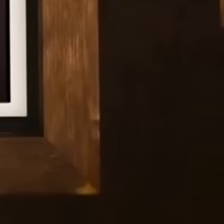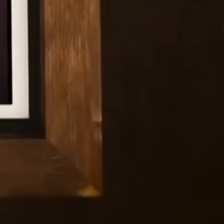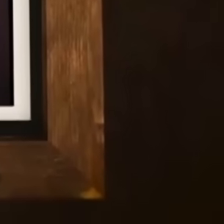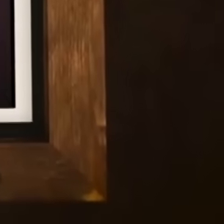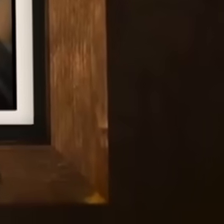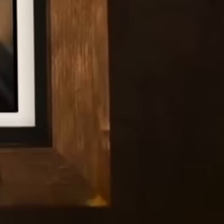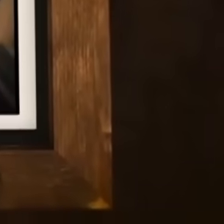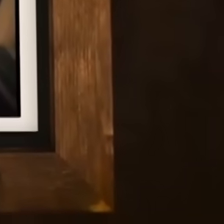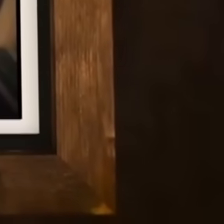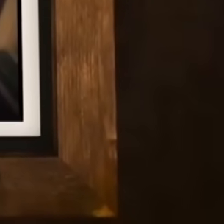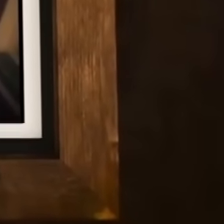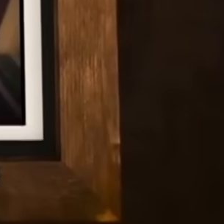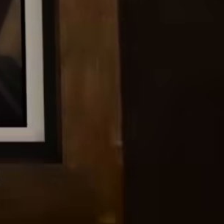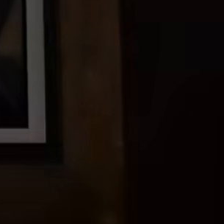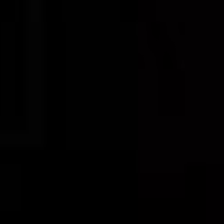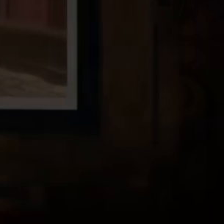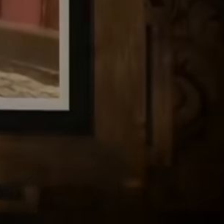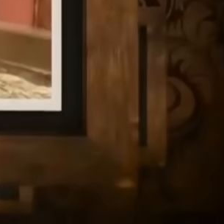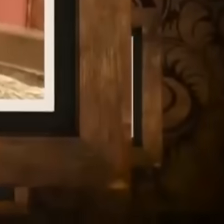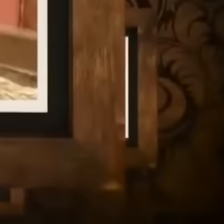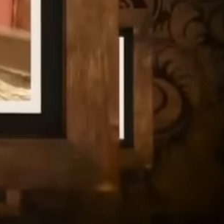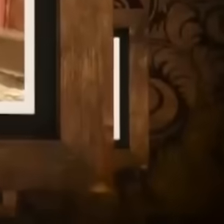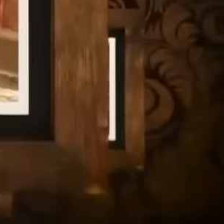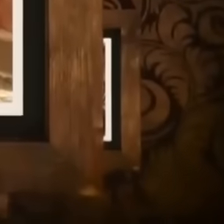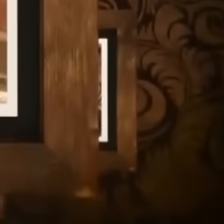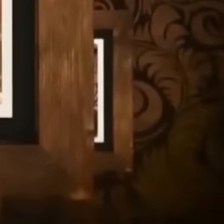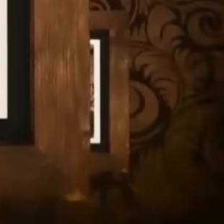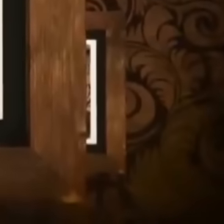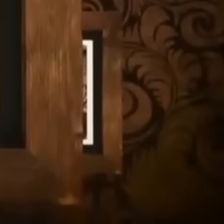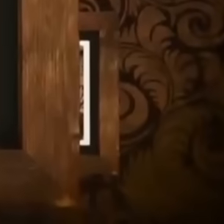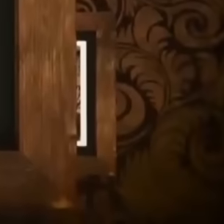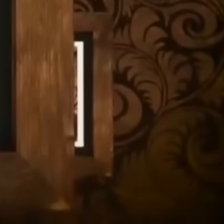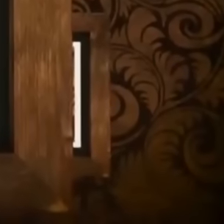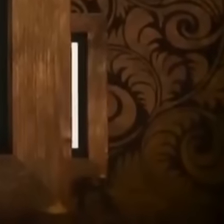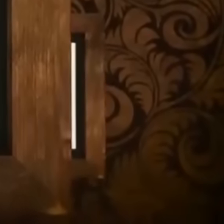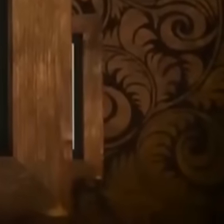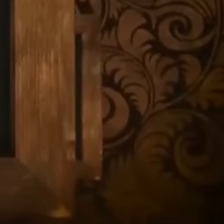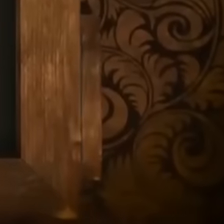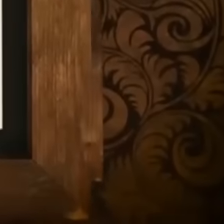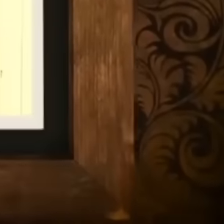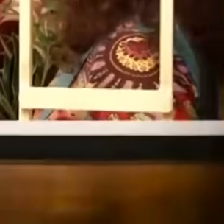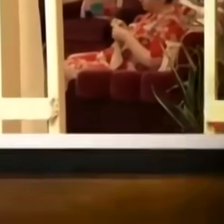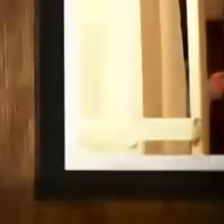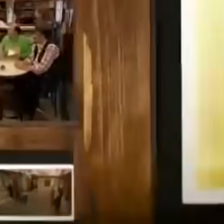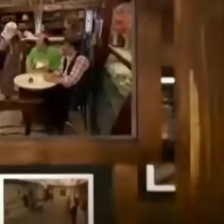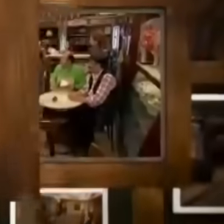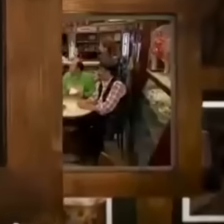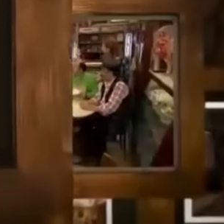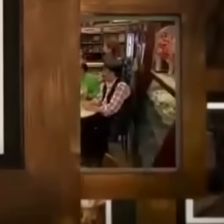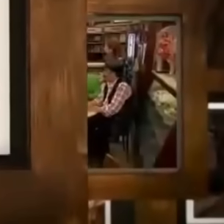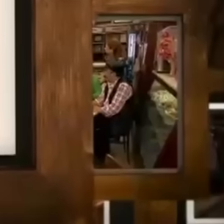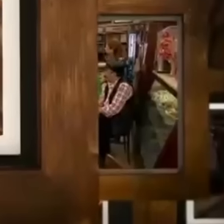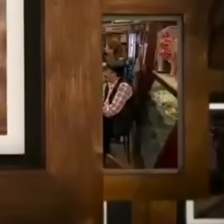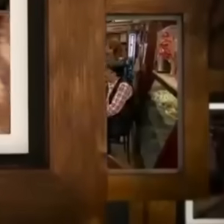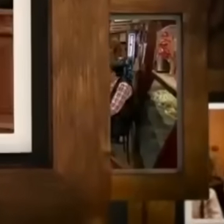Yapıcı, Balıkçı İdris Tahsin Taşkın, Kasap Bahtiyar Faruk Sofuoğlu, Eski Muhtar Hasan Emin Gümüşkaya, Eski Belediye Başkanı Şinasi Atıl